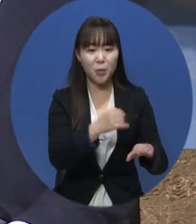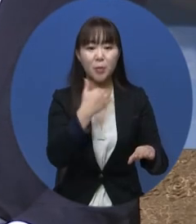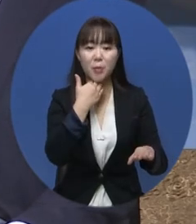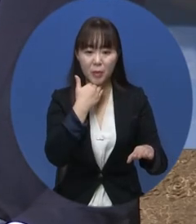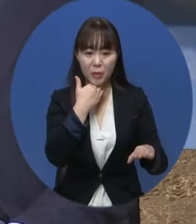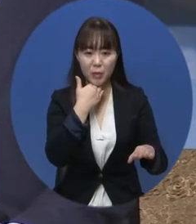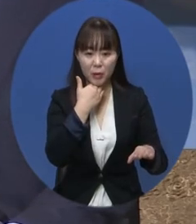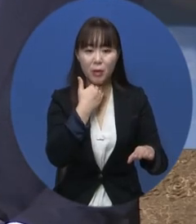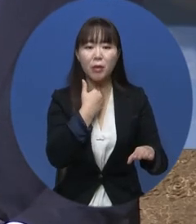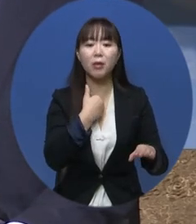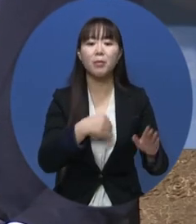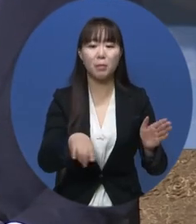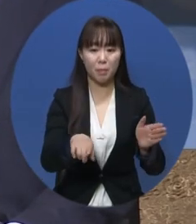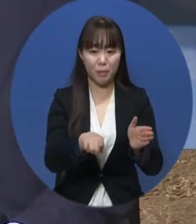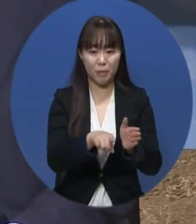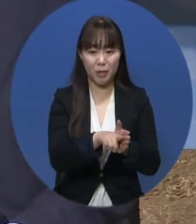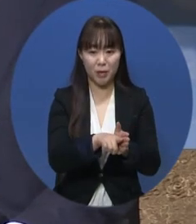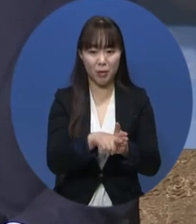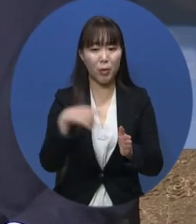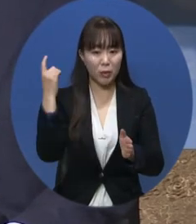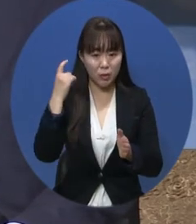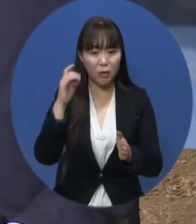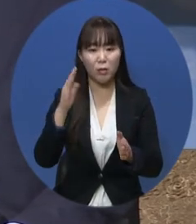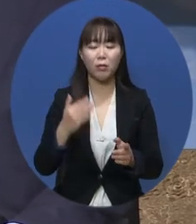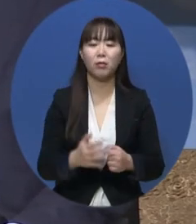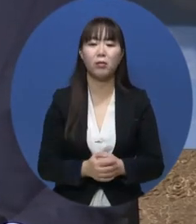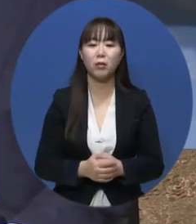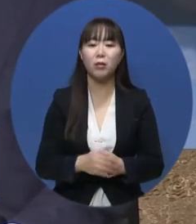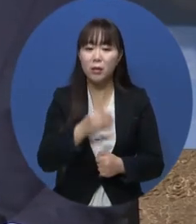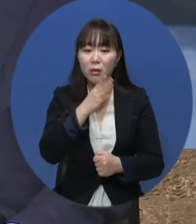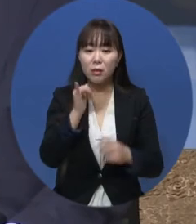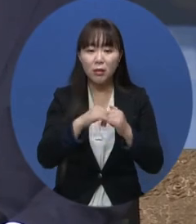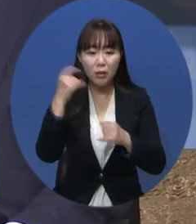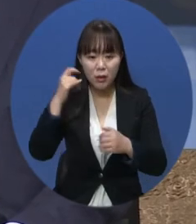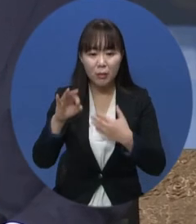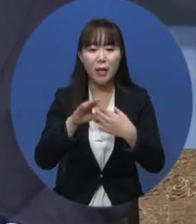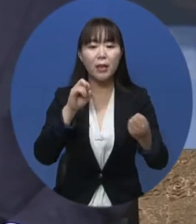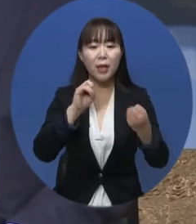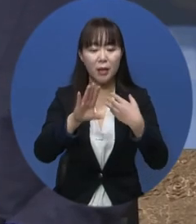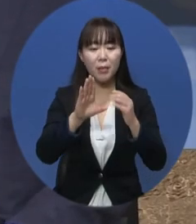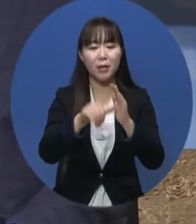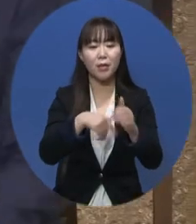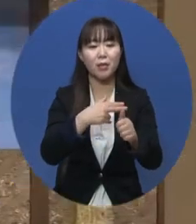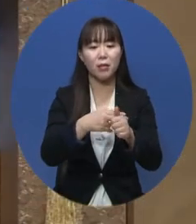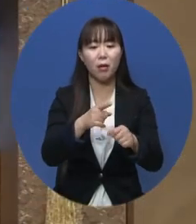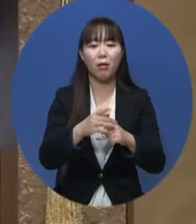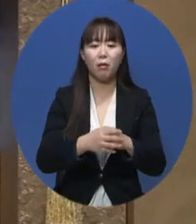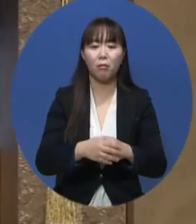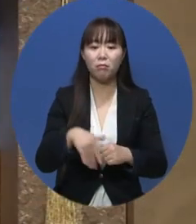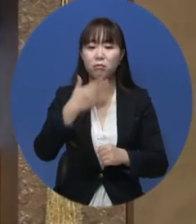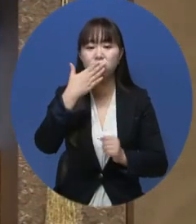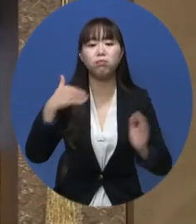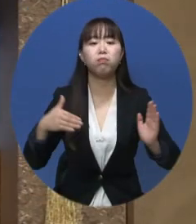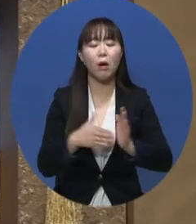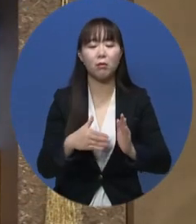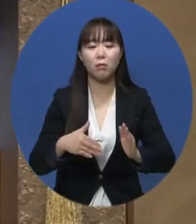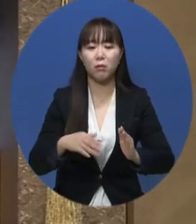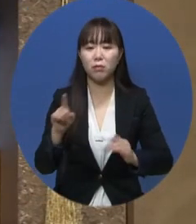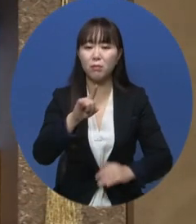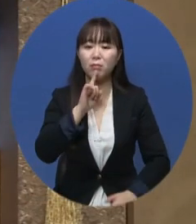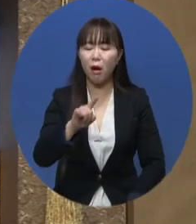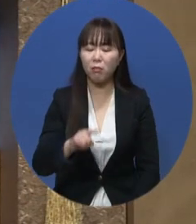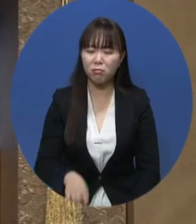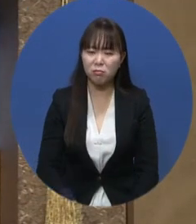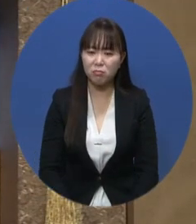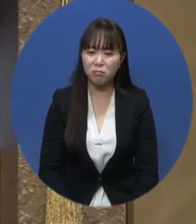말을 믿어주고 그렇죠, 들어줘야 되는 거 그렇죠. 그렇게 어르신이 들으면 예. 답변할 때 선생님이 예. 어르신 지금 밥 드셨는데